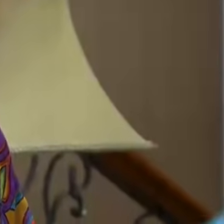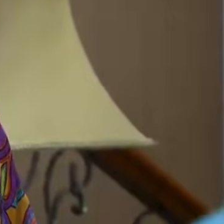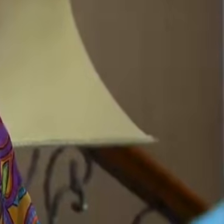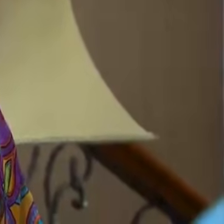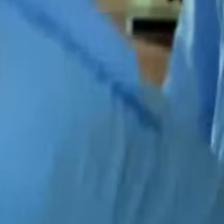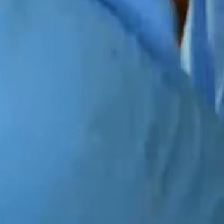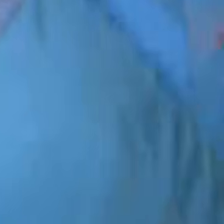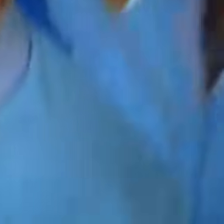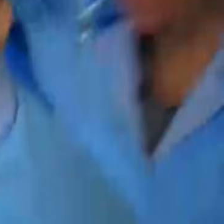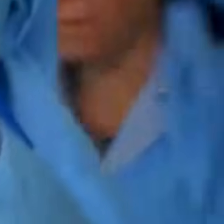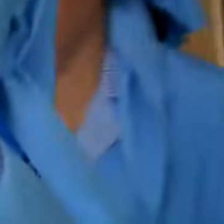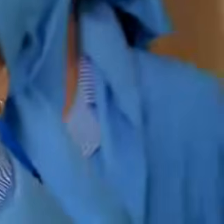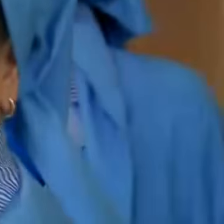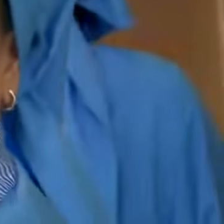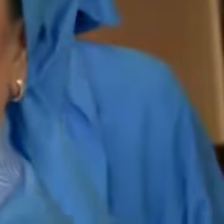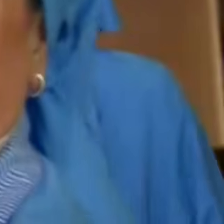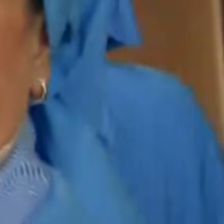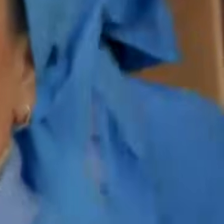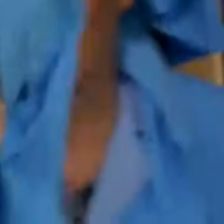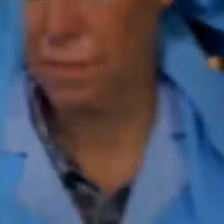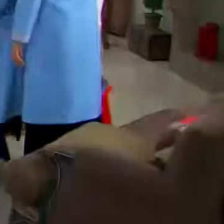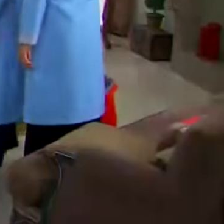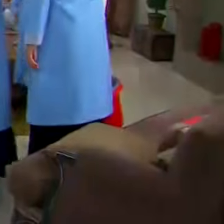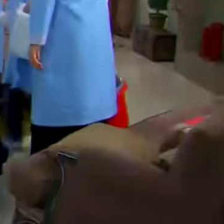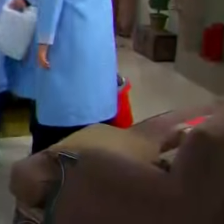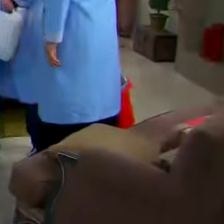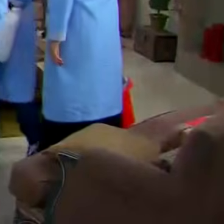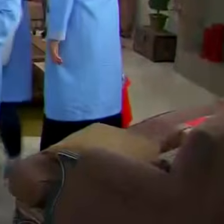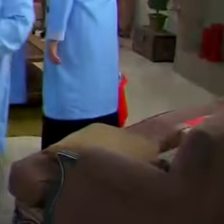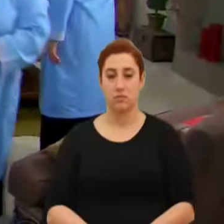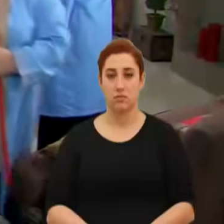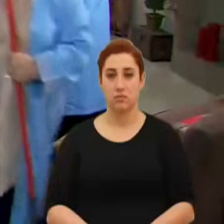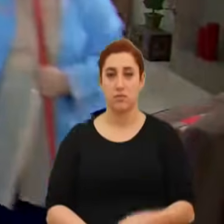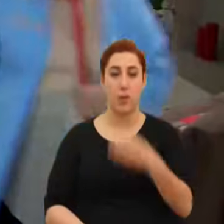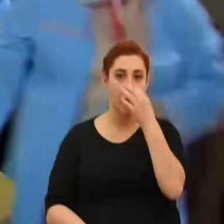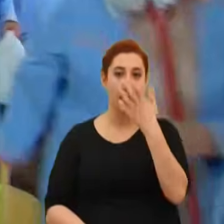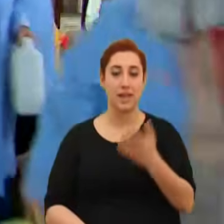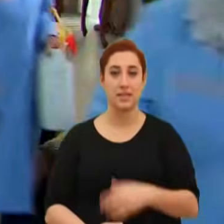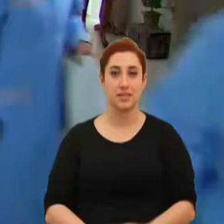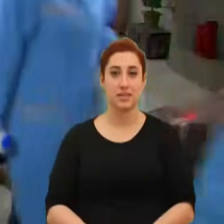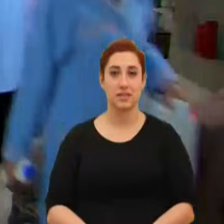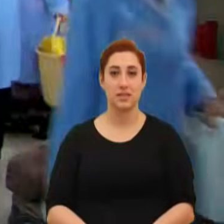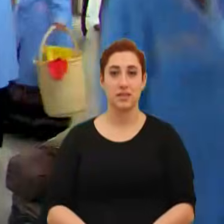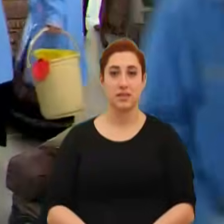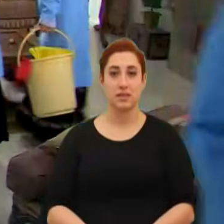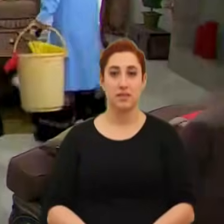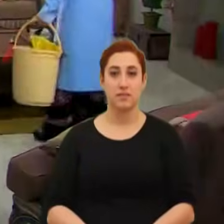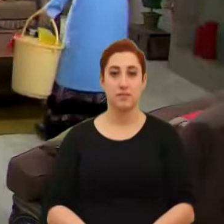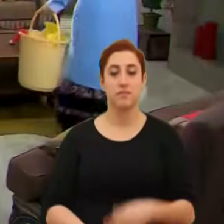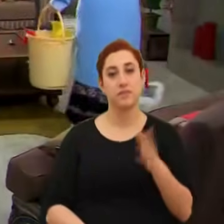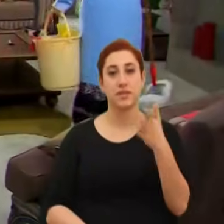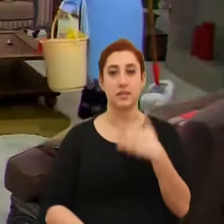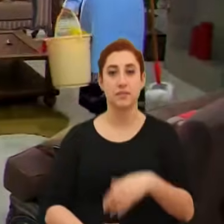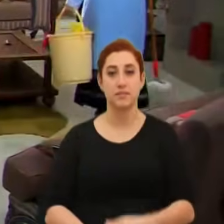Badire püskülü yüzüne tutarak kovayı yerden alırken Serpil dikkatlice ona baktı. Kolay gelsin.